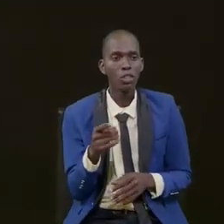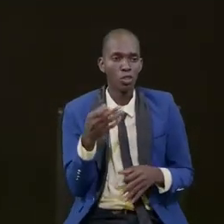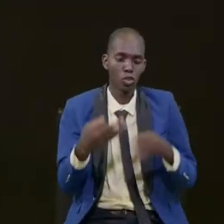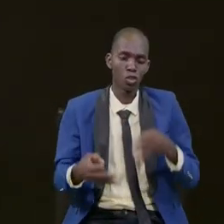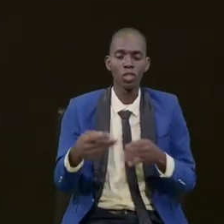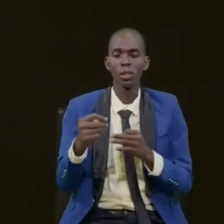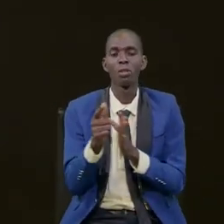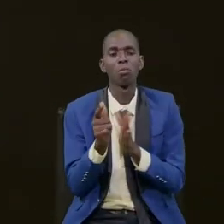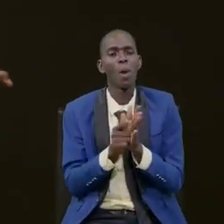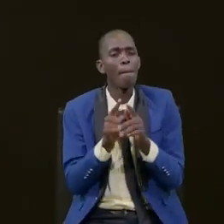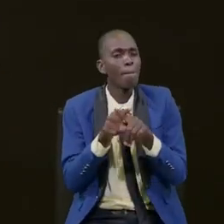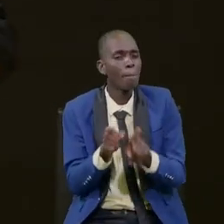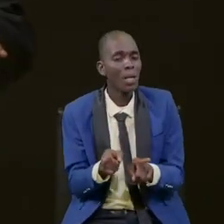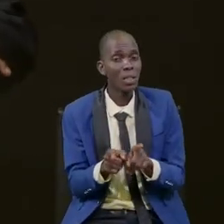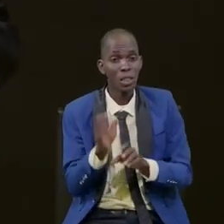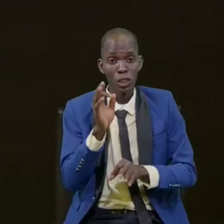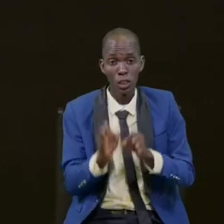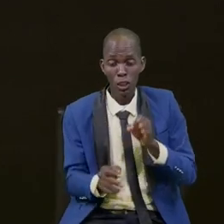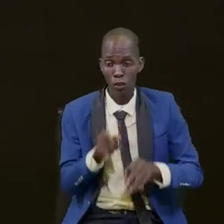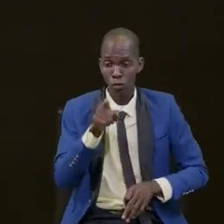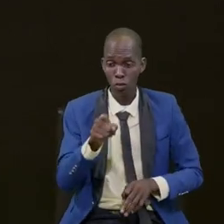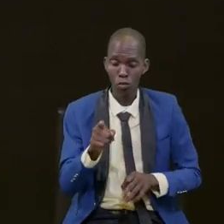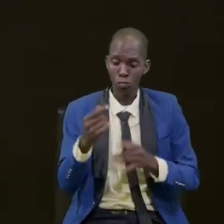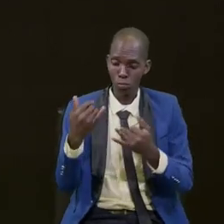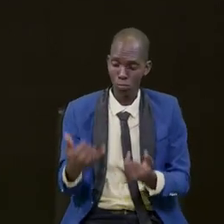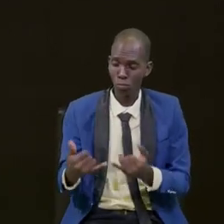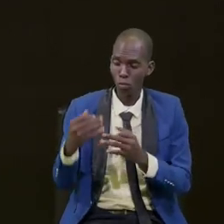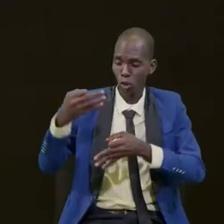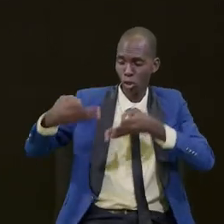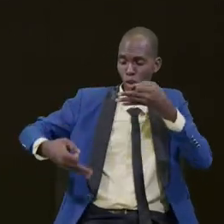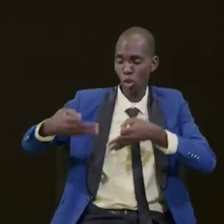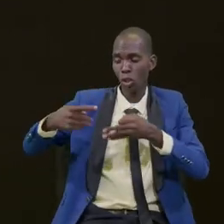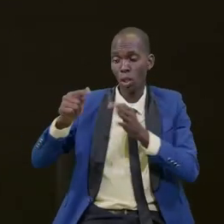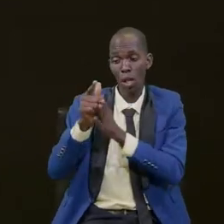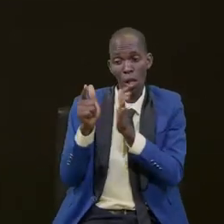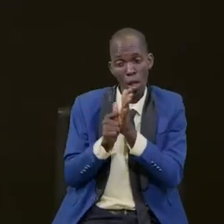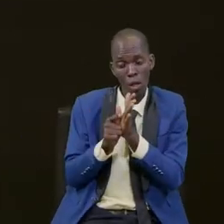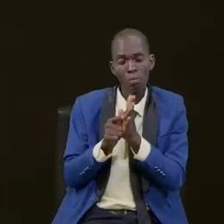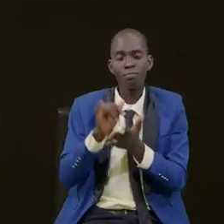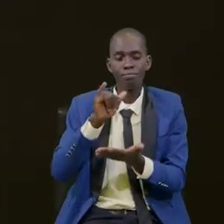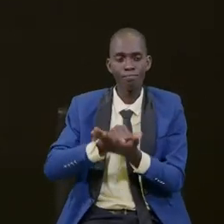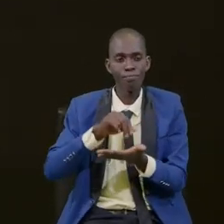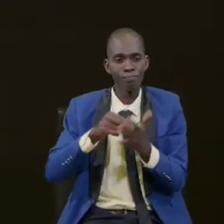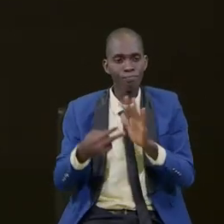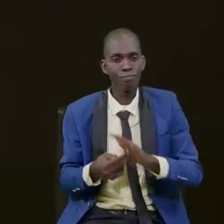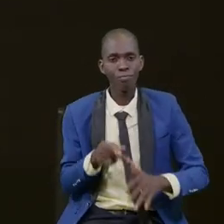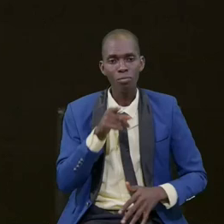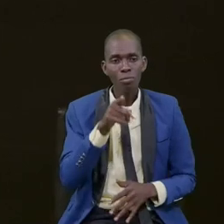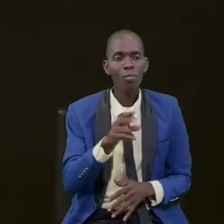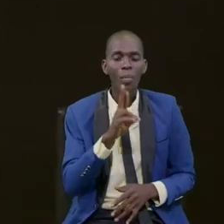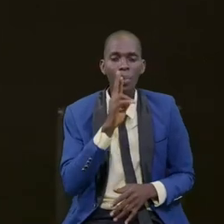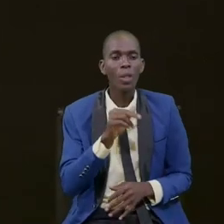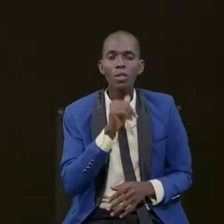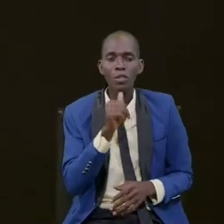loi. Or, si tu juges la loi, tu n'es pas observateur de